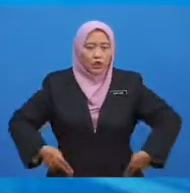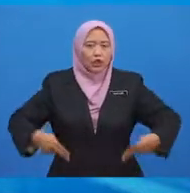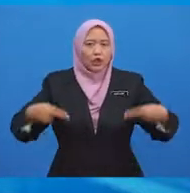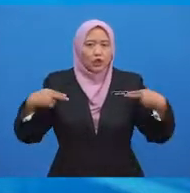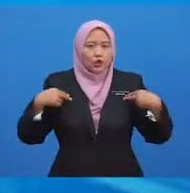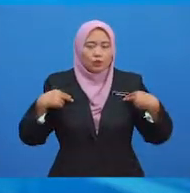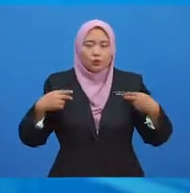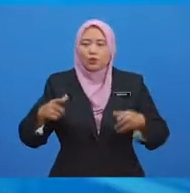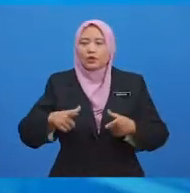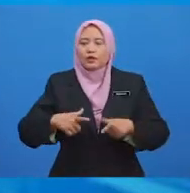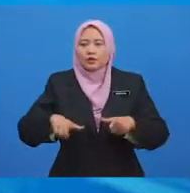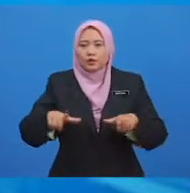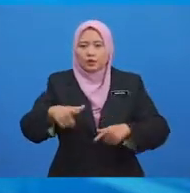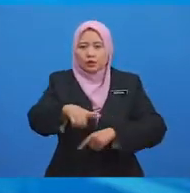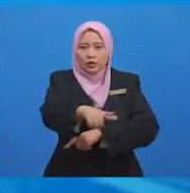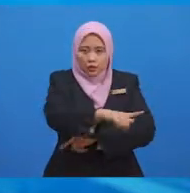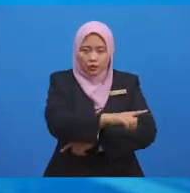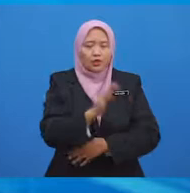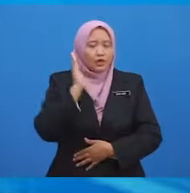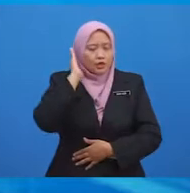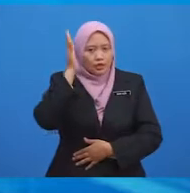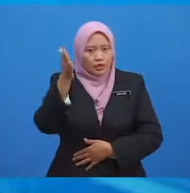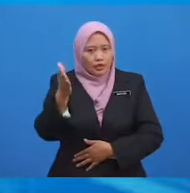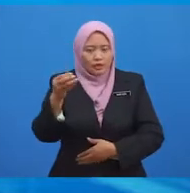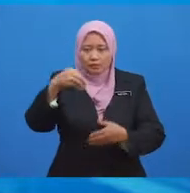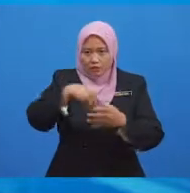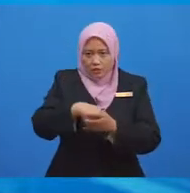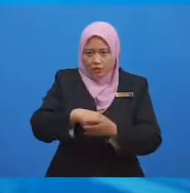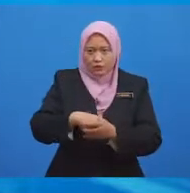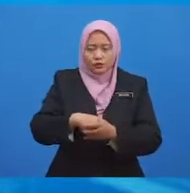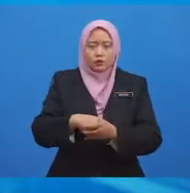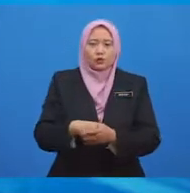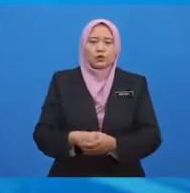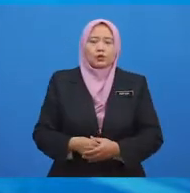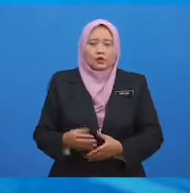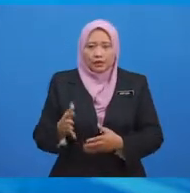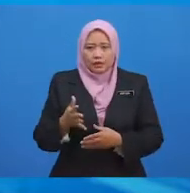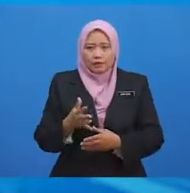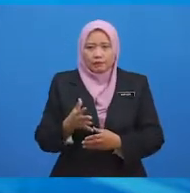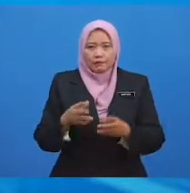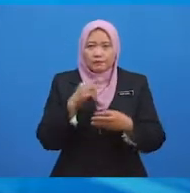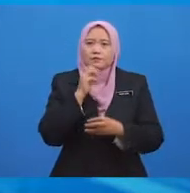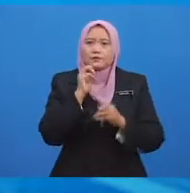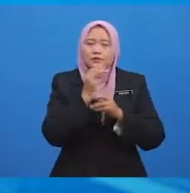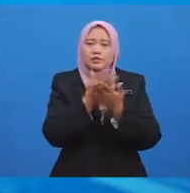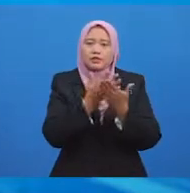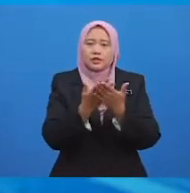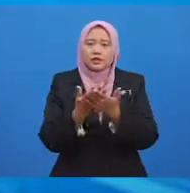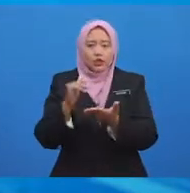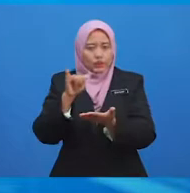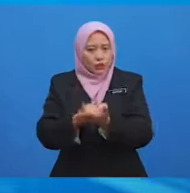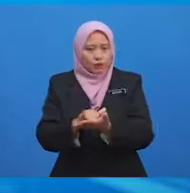terperangkap pada jaring tersebut. Dan ini pastinya menyebabkan hidupan akan